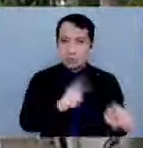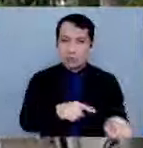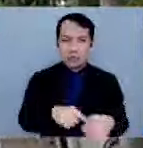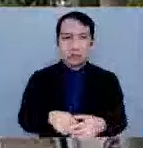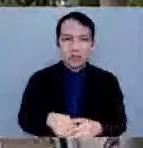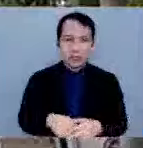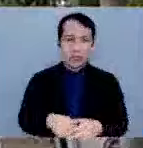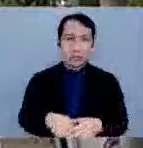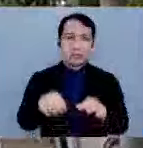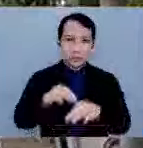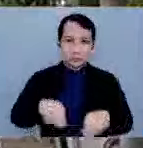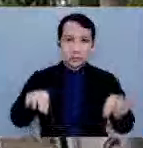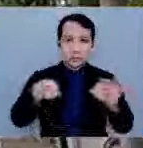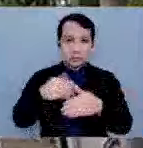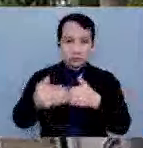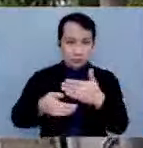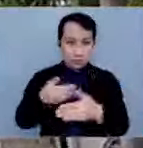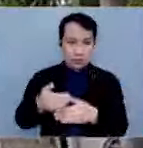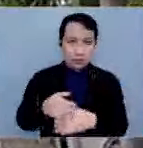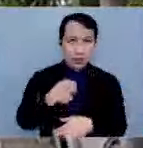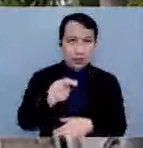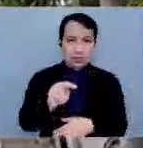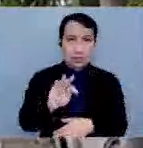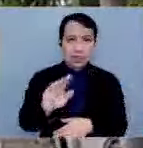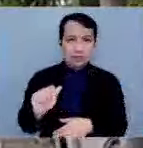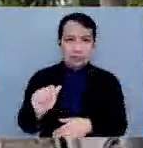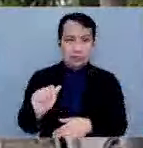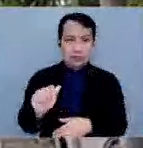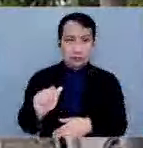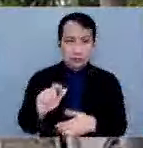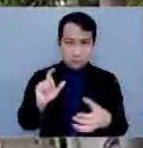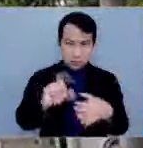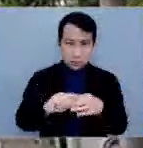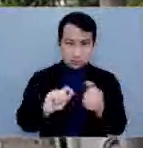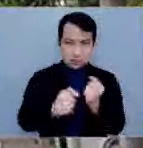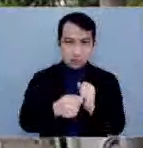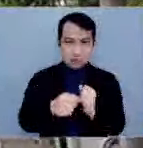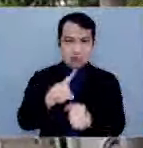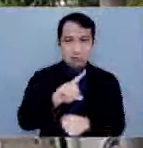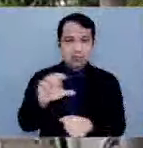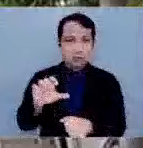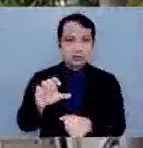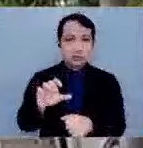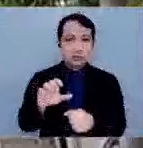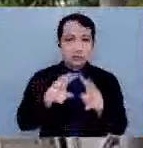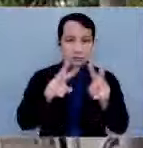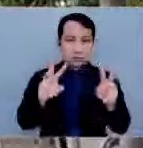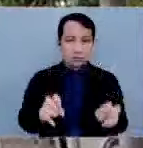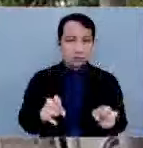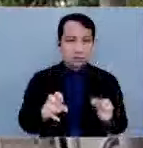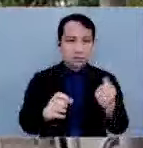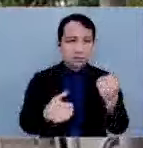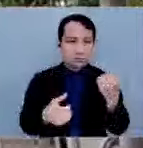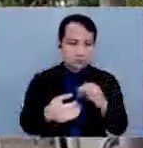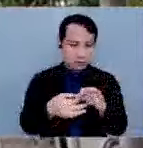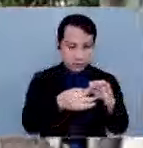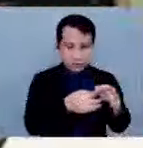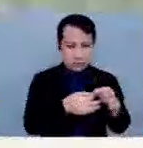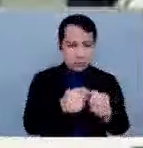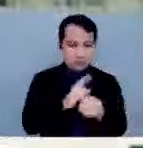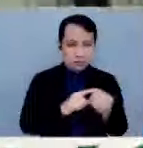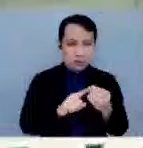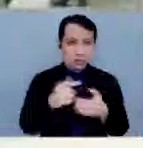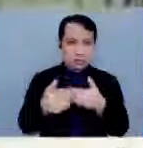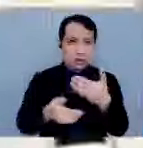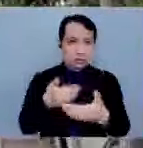ng pagsuspinde sa mga NFA officials, kinandado din ang halos 100 bodega ng ahensya na dawit sa issue habang gumugulong